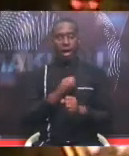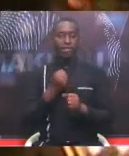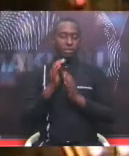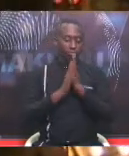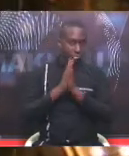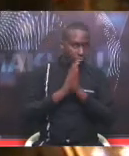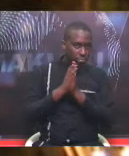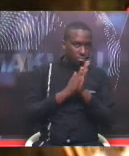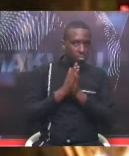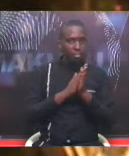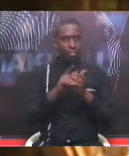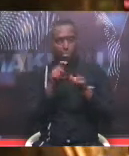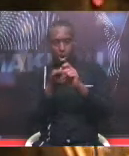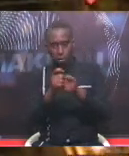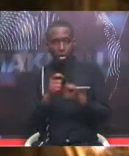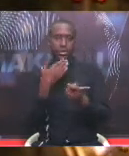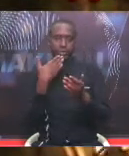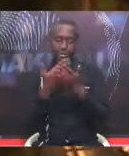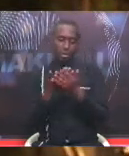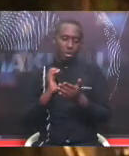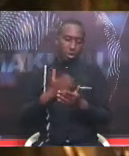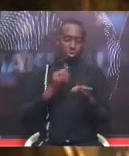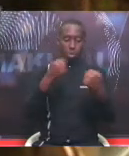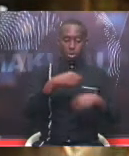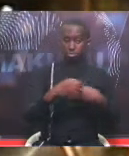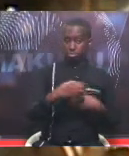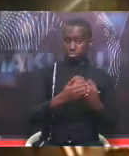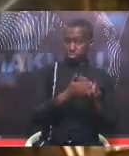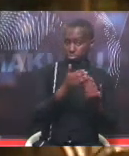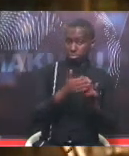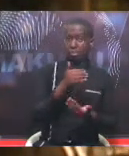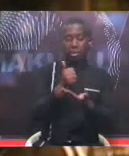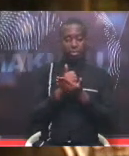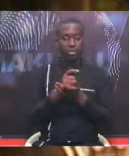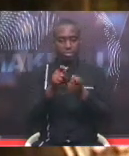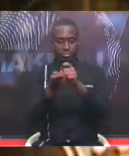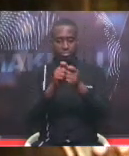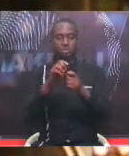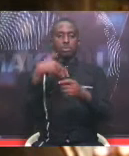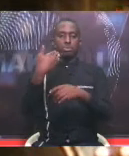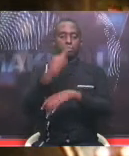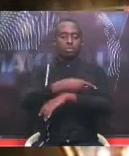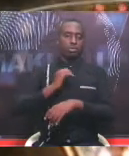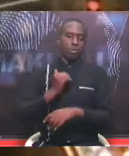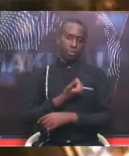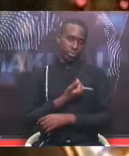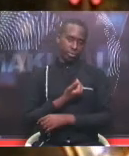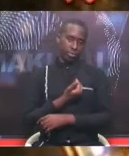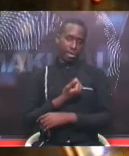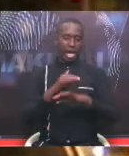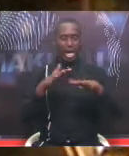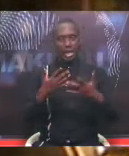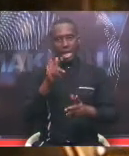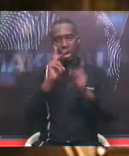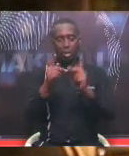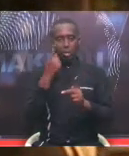ati n'ubundi murangorora kandi ni nabi wacu bakomeje kunyitaho mbese biradufasha mu kugorora kwacu umunsi ku wundi hari